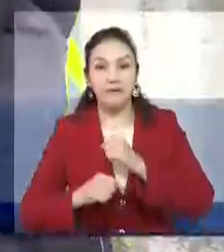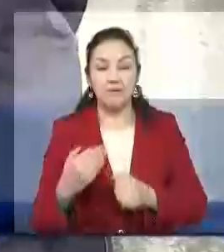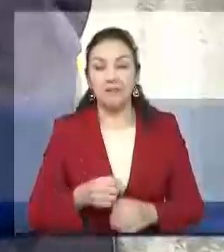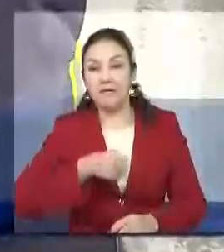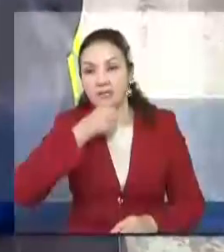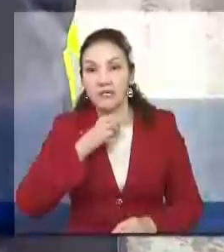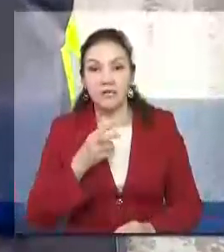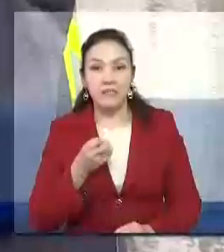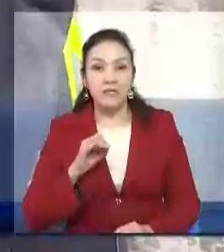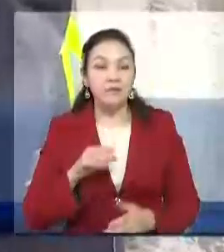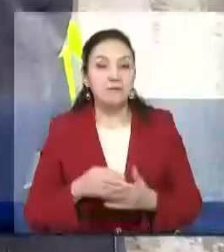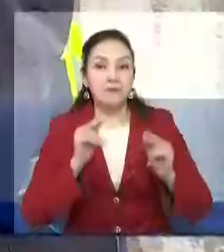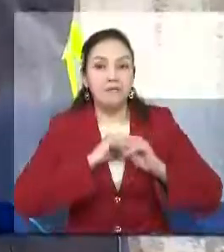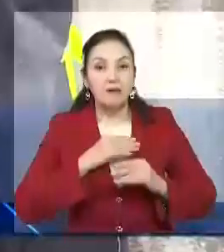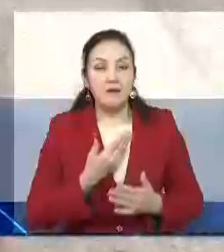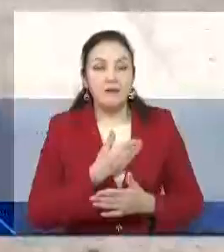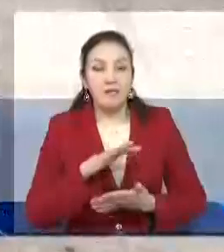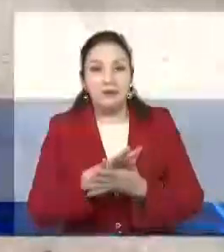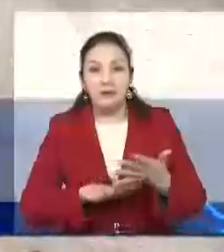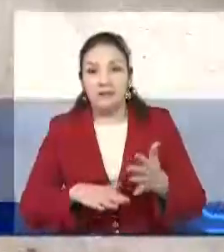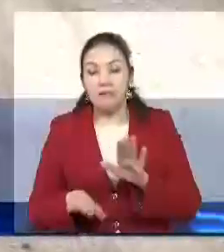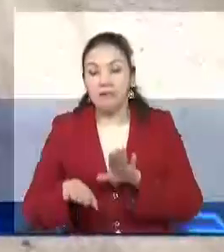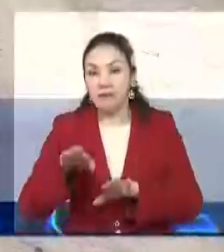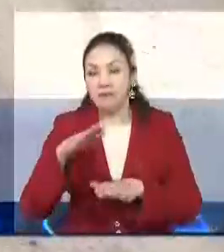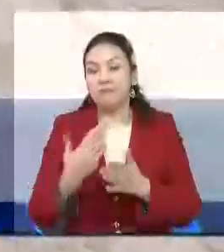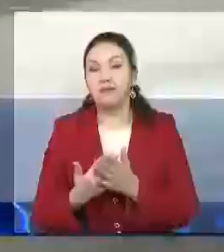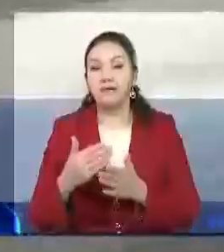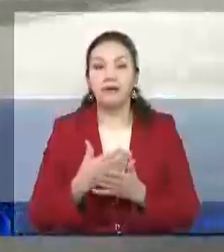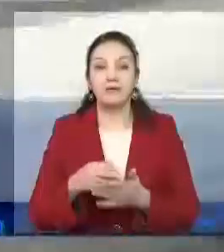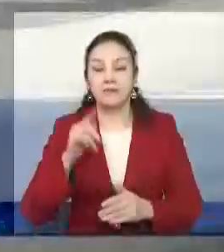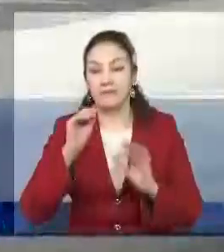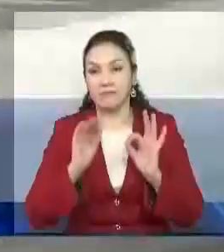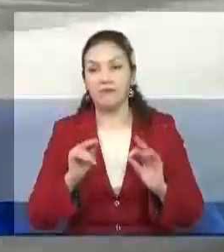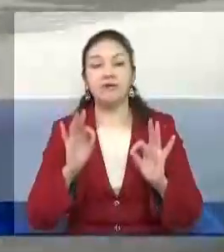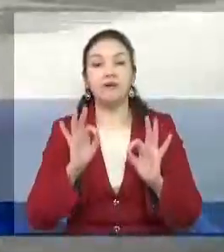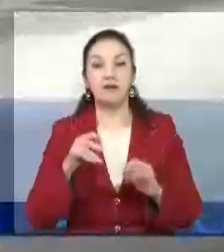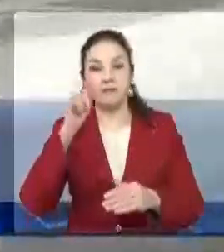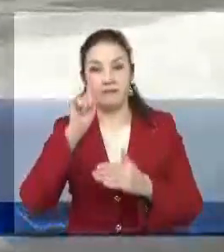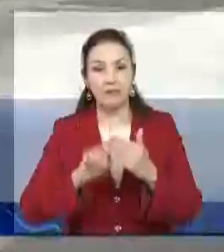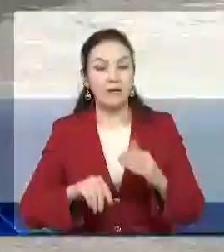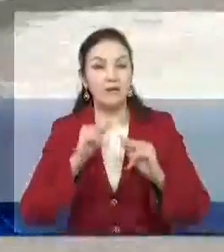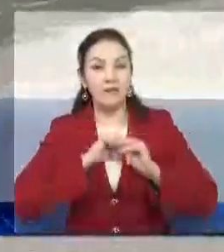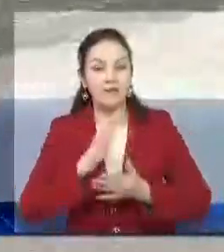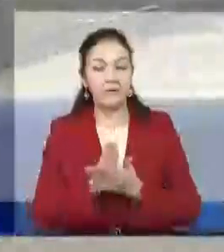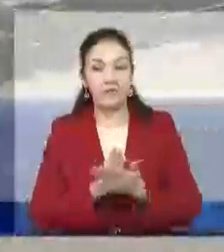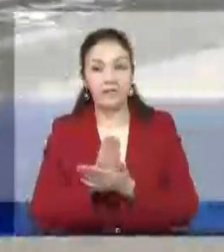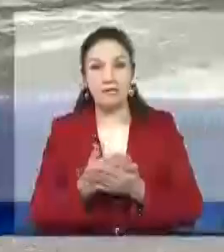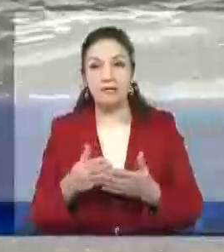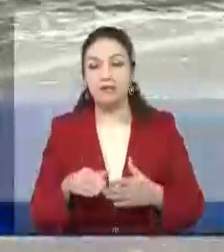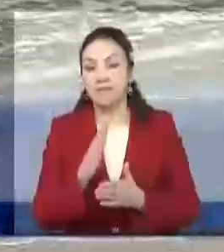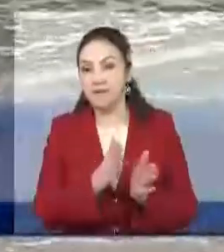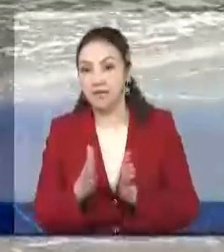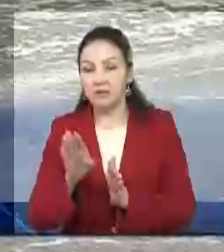лейтенант Батыржан Батырбек, как и его коллеги, намерен продолжать расти по карьерной лестнице, а также верой и правдой служить делу всей своей жизни, охране общественного